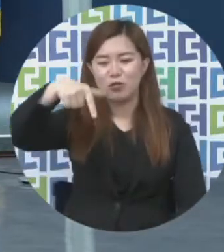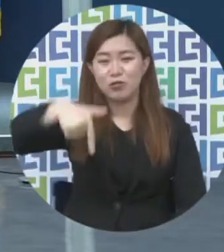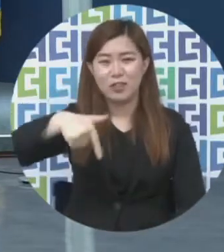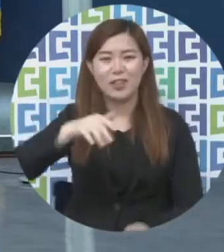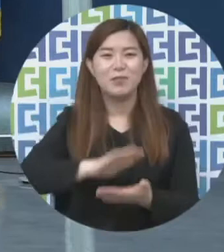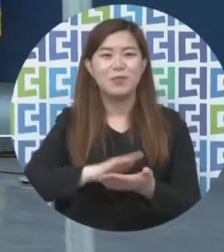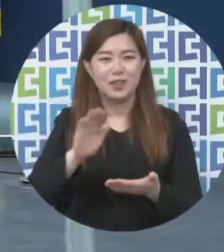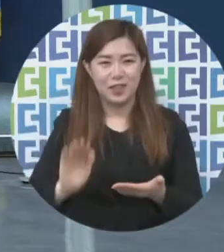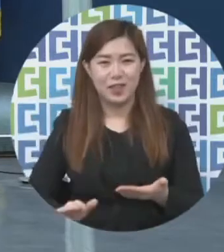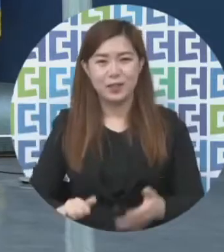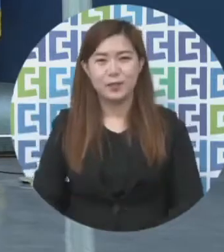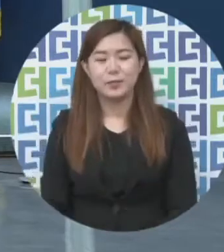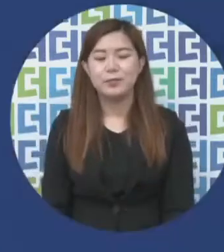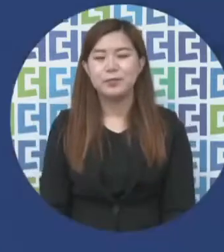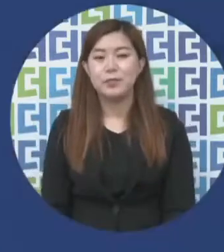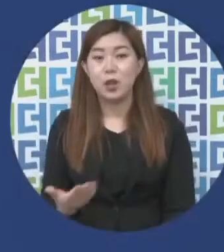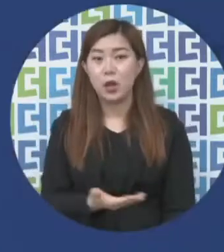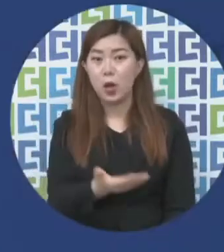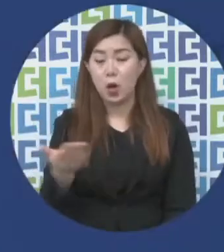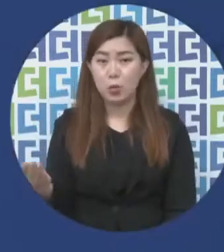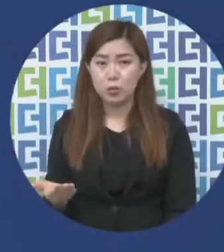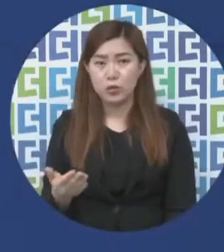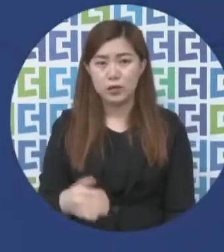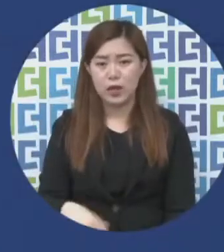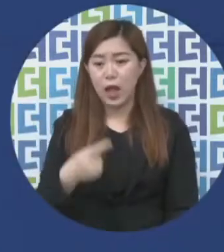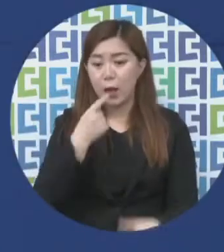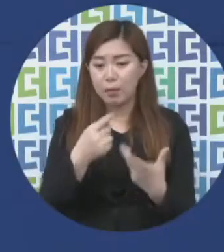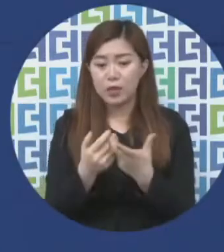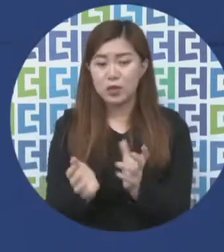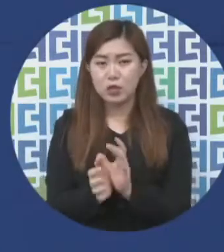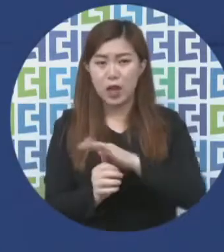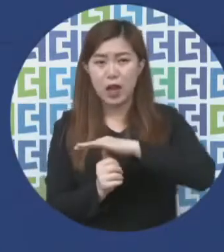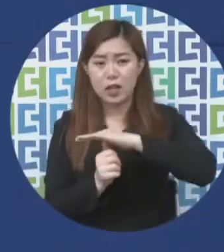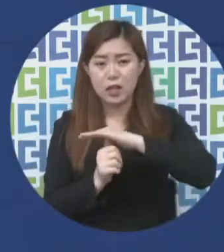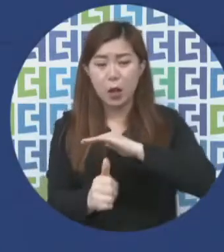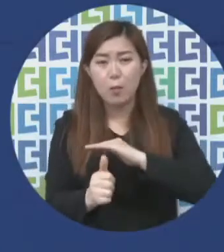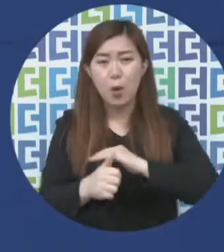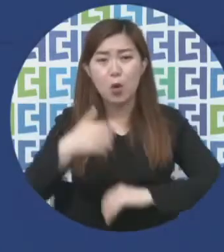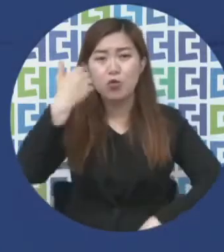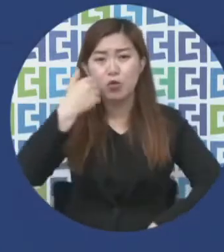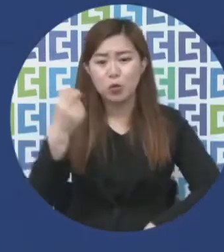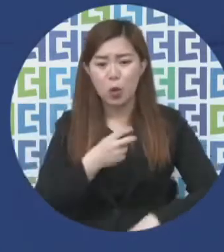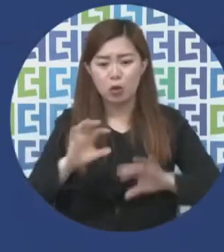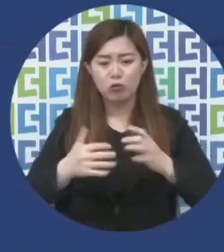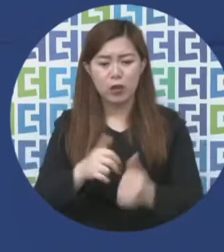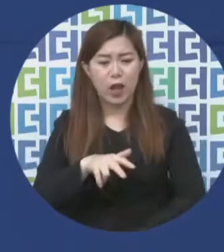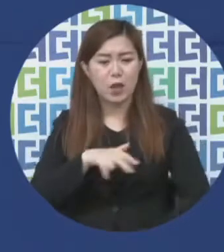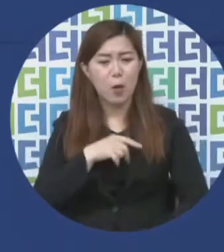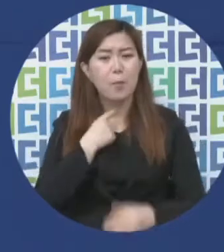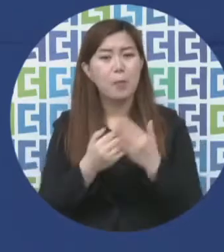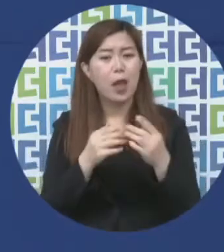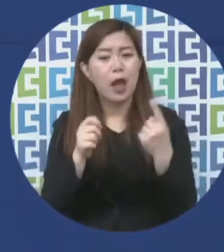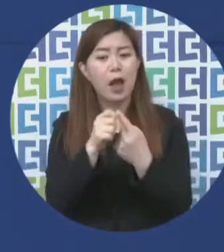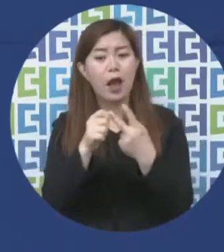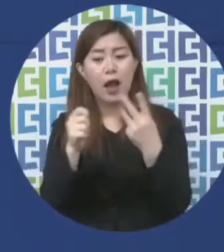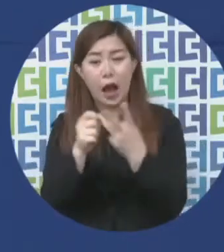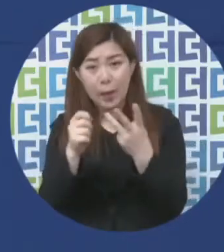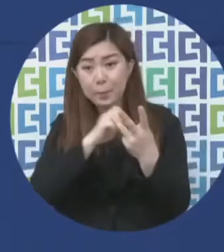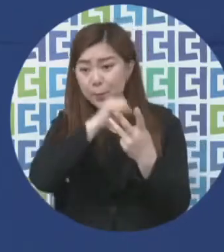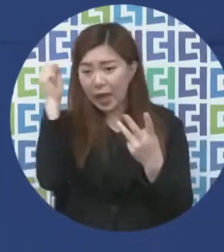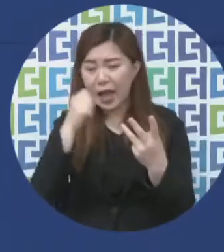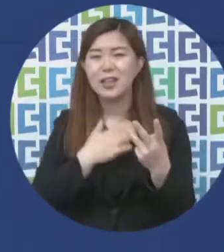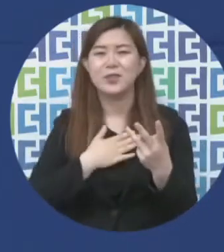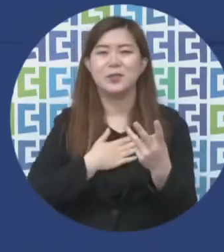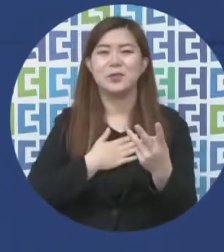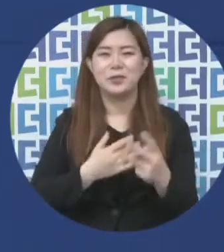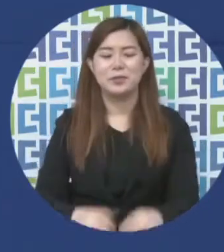당원 동지 여러분, 민주당의 대표 전략가 후보 중 유일한 3선 의원 이원욱입니다.